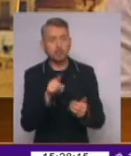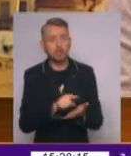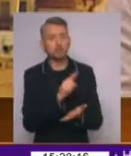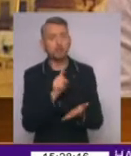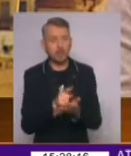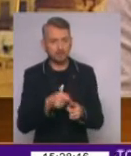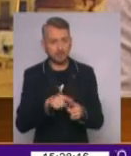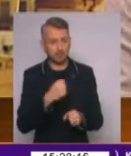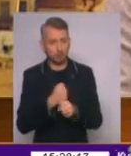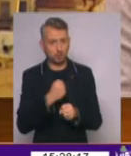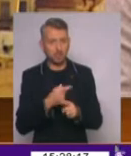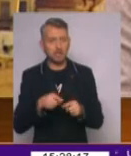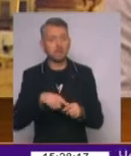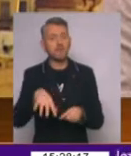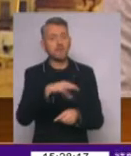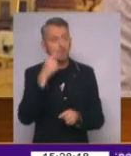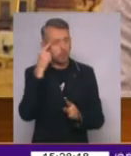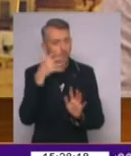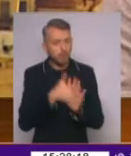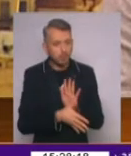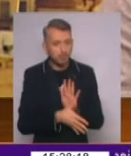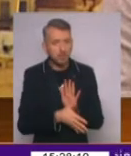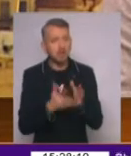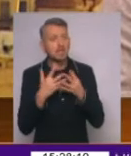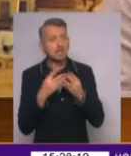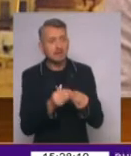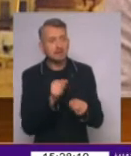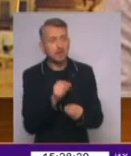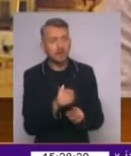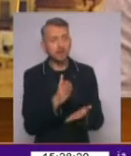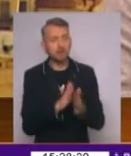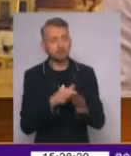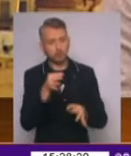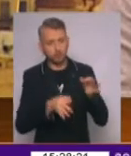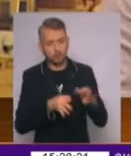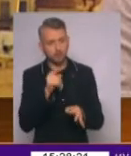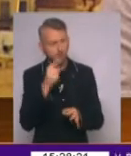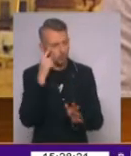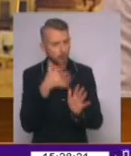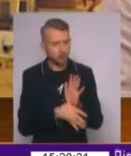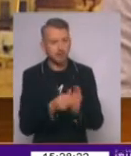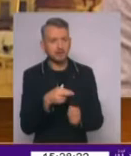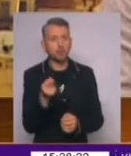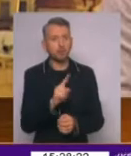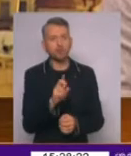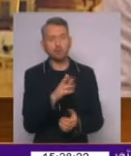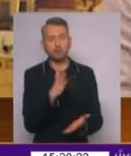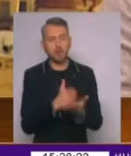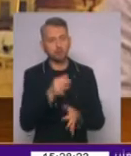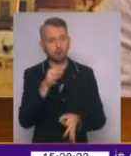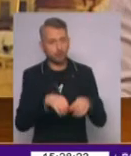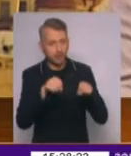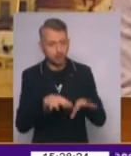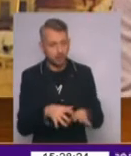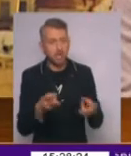це зробити. Це всі розуміють. Тиск на них є лише судовий. Але ви ж розумієте, що для того, щоб мати судове рішення,